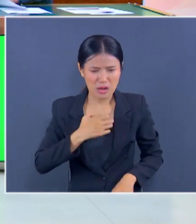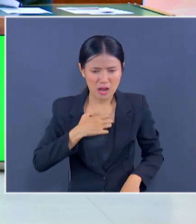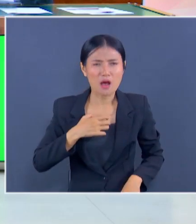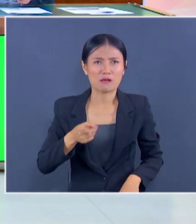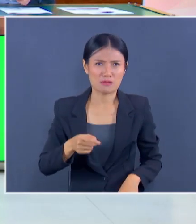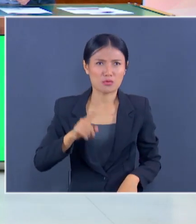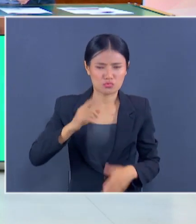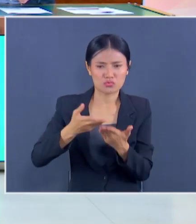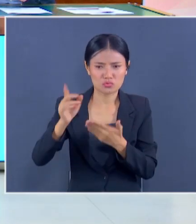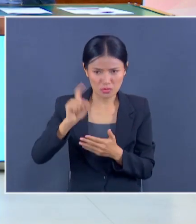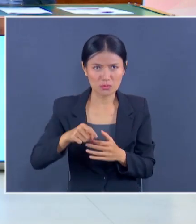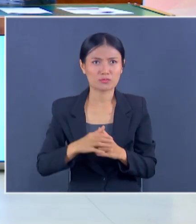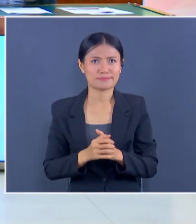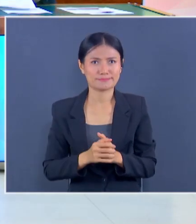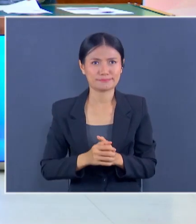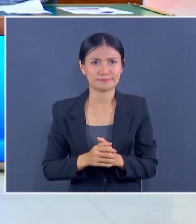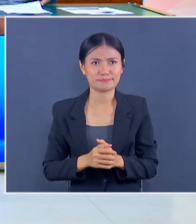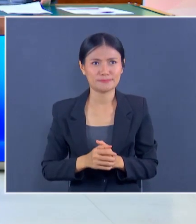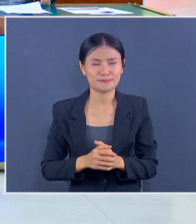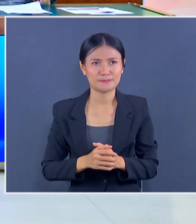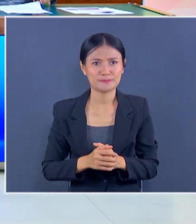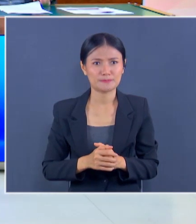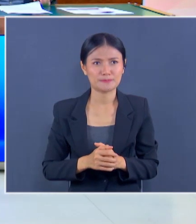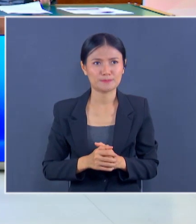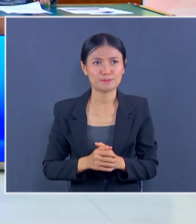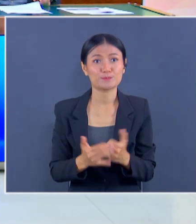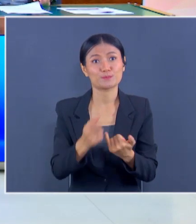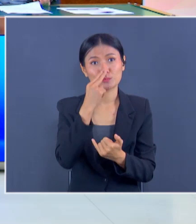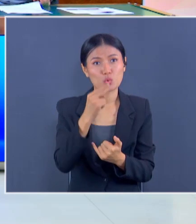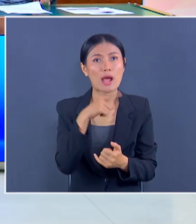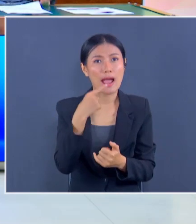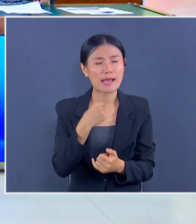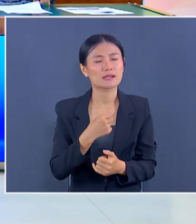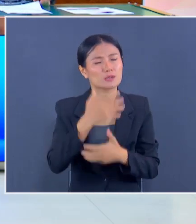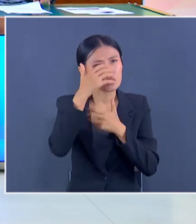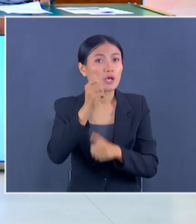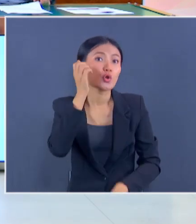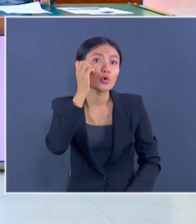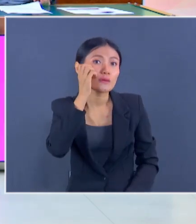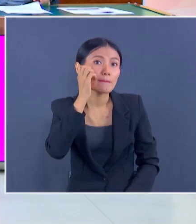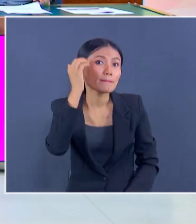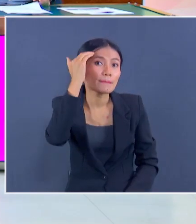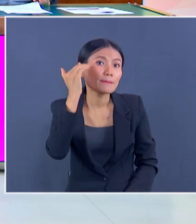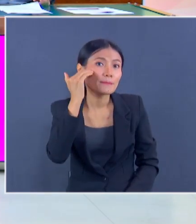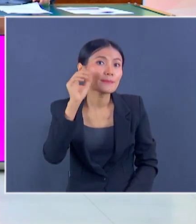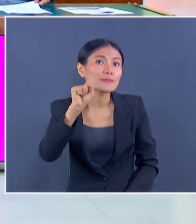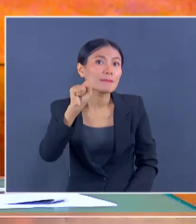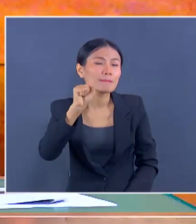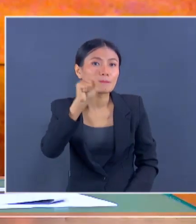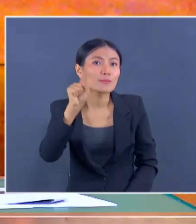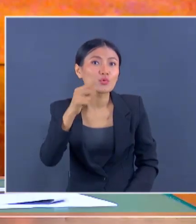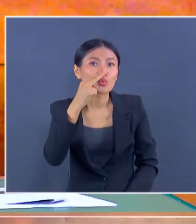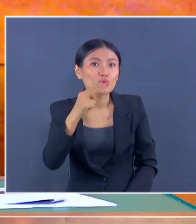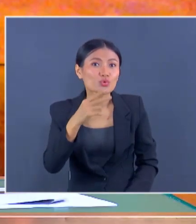เอาคุณผู้ชมครับขยับมาดูอีกเรื่องนึงครับไม่อยากให้พลาดครับโดยเฉพาะสาวกของ Samsung หรือว่าใครที่สนใจผลิตภัณฑ์ใหม่จาก Samsung ครับล่